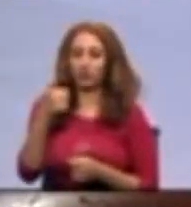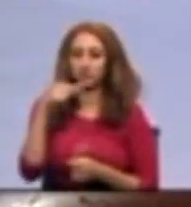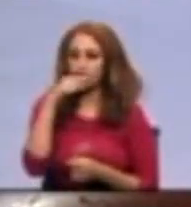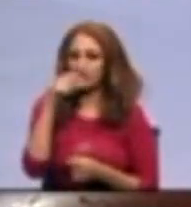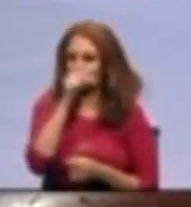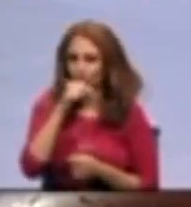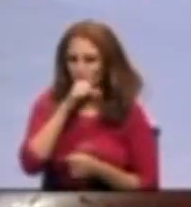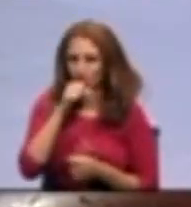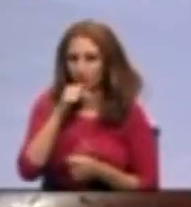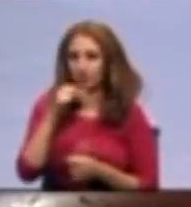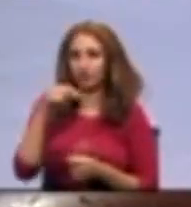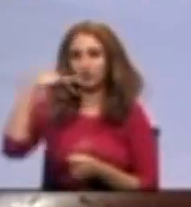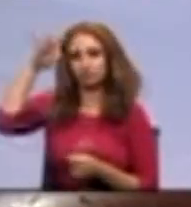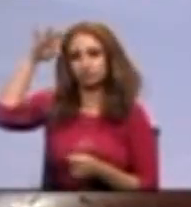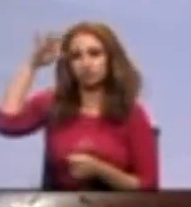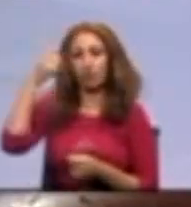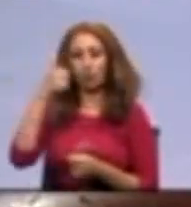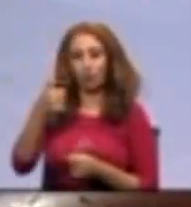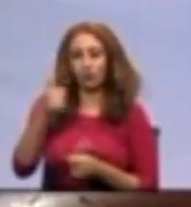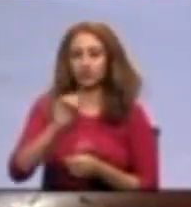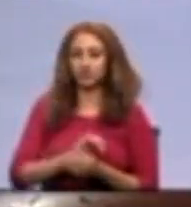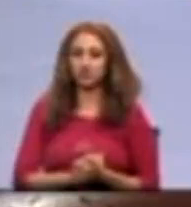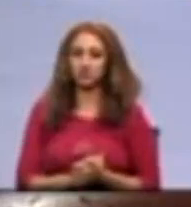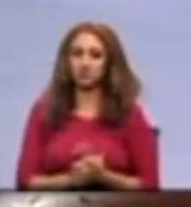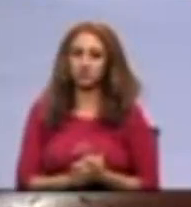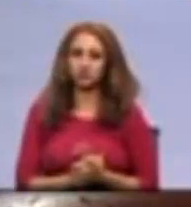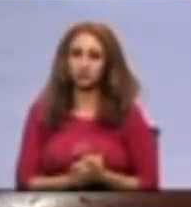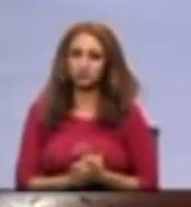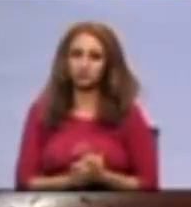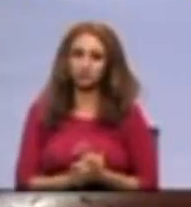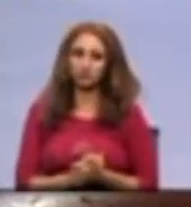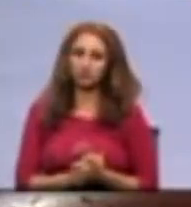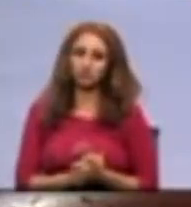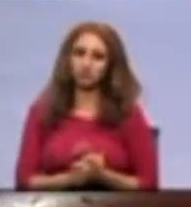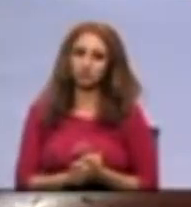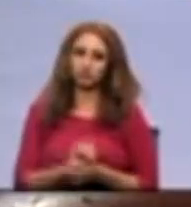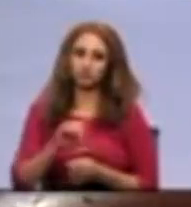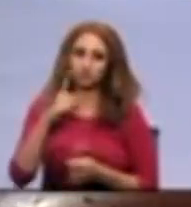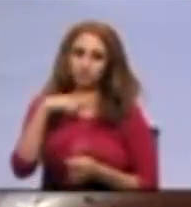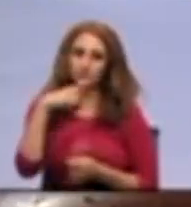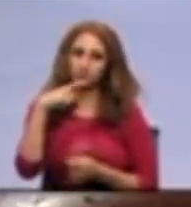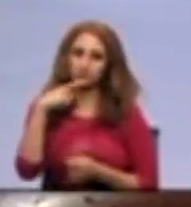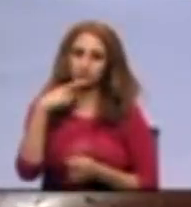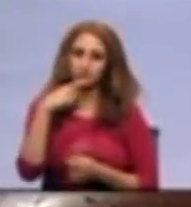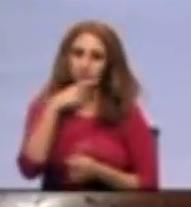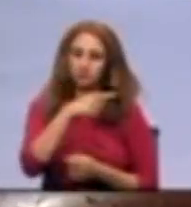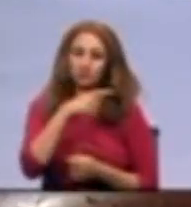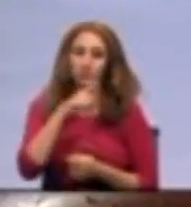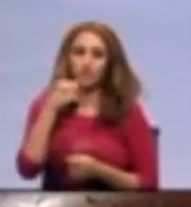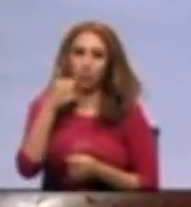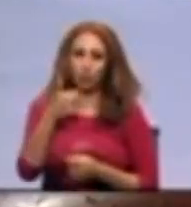إنسانة عظيمة بكل معنى الكلمة، خاصة على الصعيد الإنساني. في كتير ناس ما بتعرف إذا كانت فاتحة بيوت،